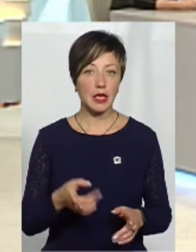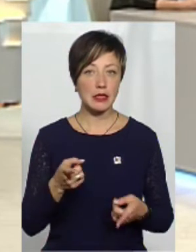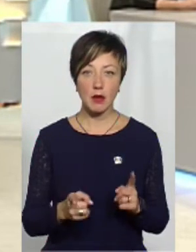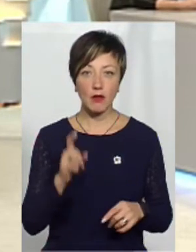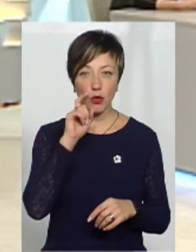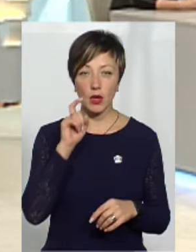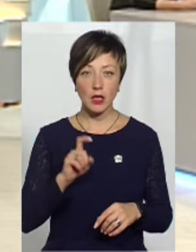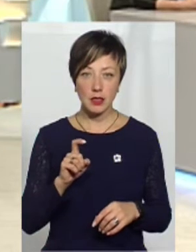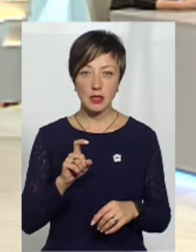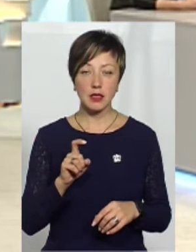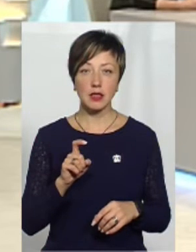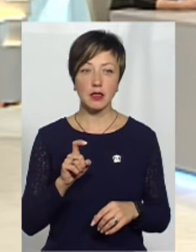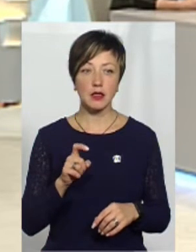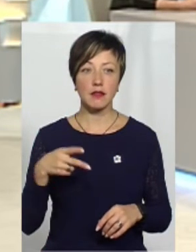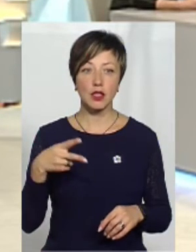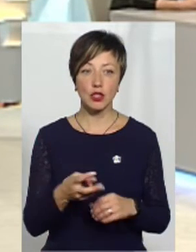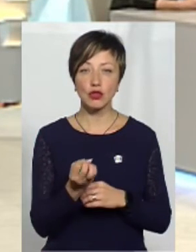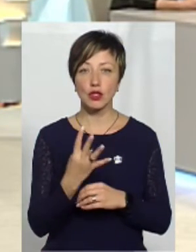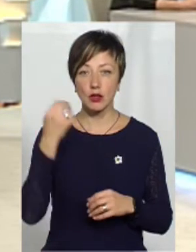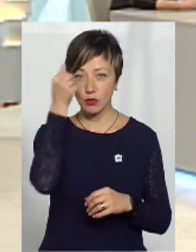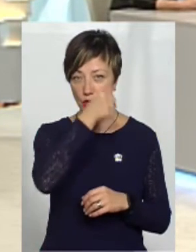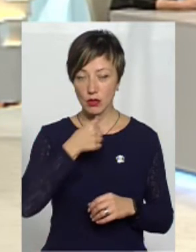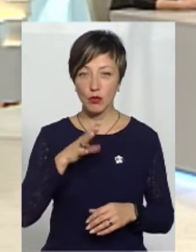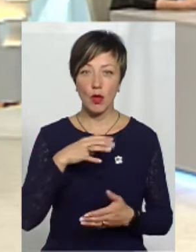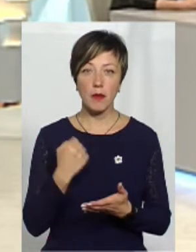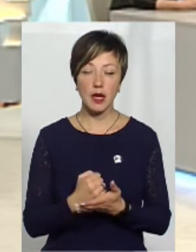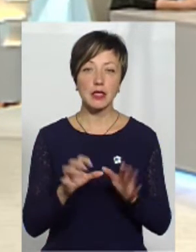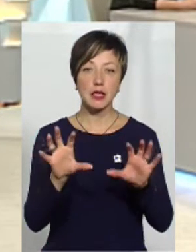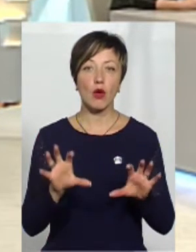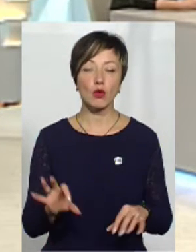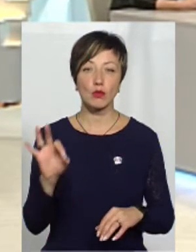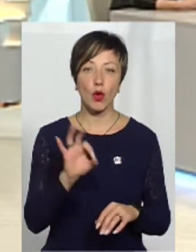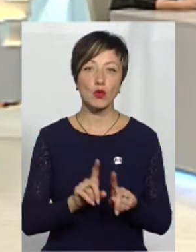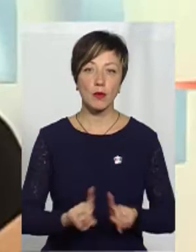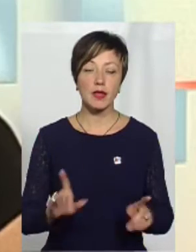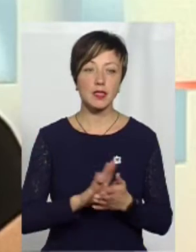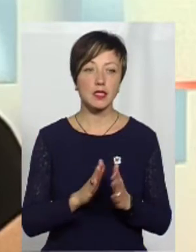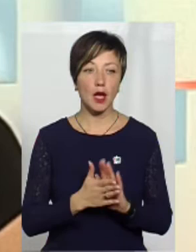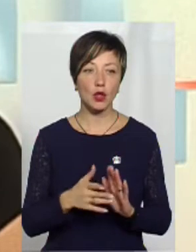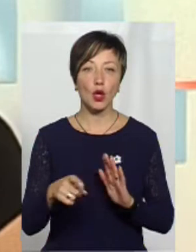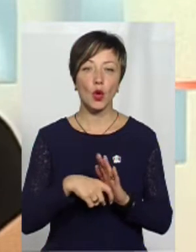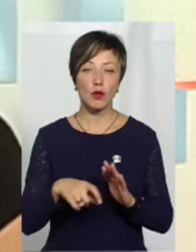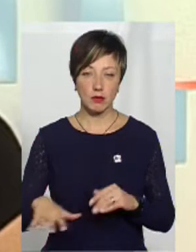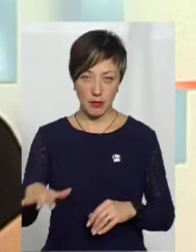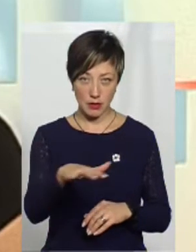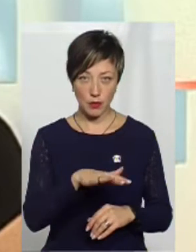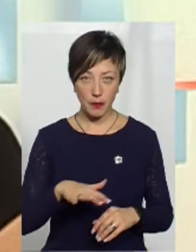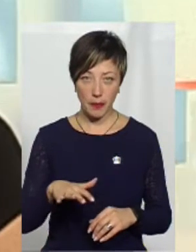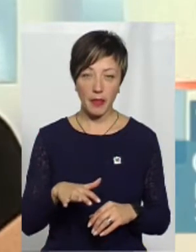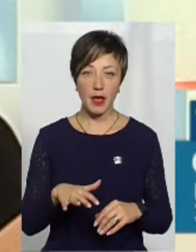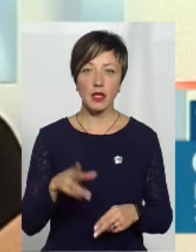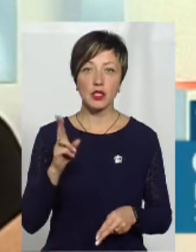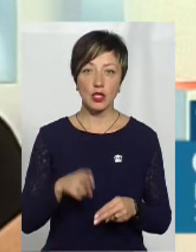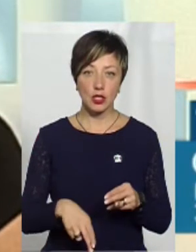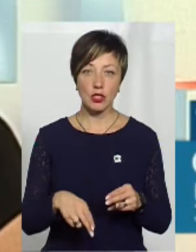Насправді, в українському, правда, в 2014 році було прийнято закон, да, про особливий статус тих територій, які,